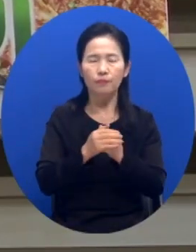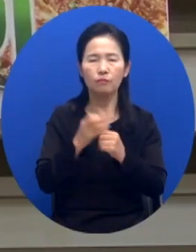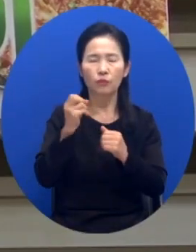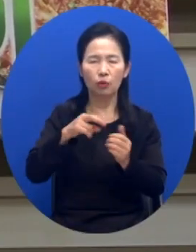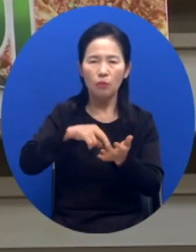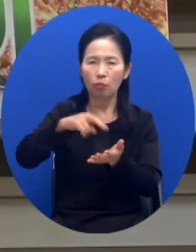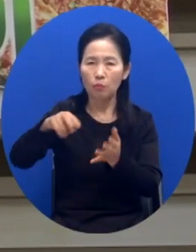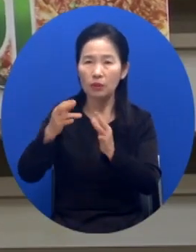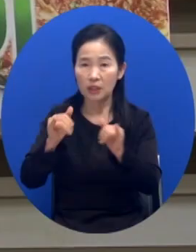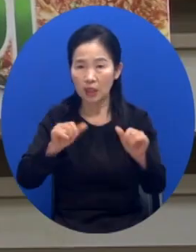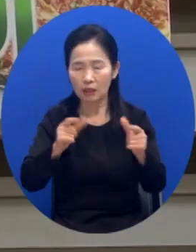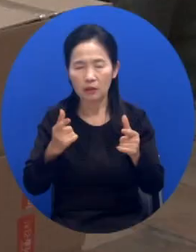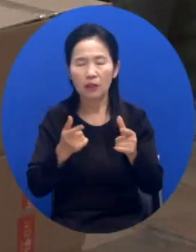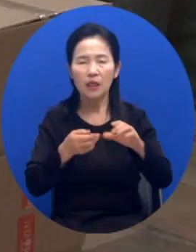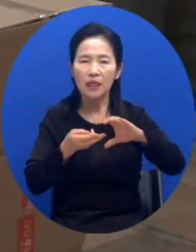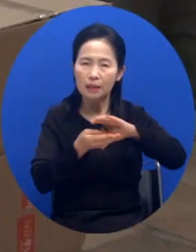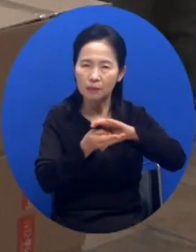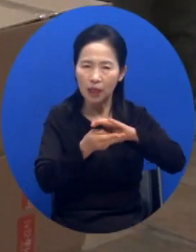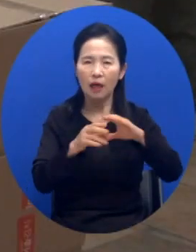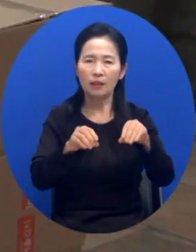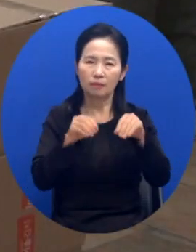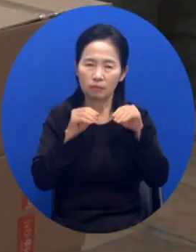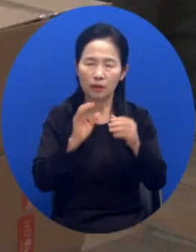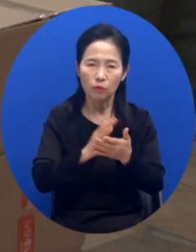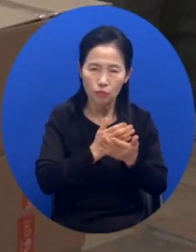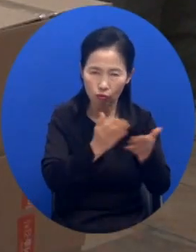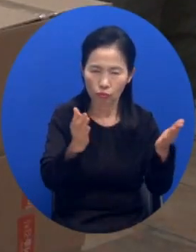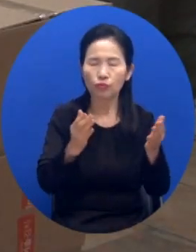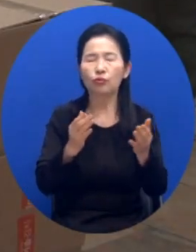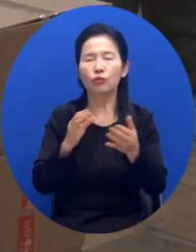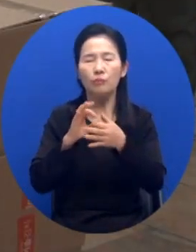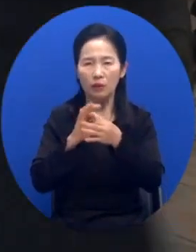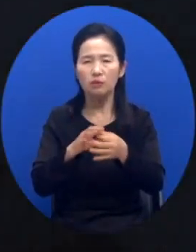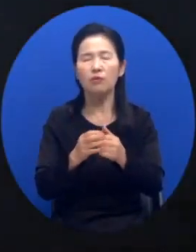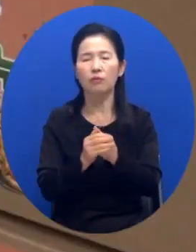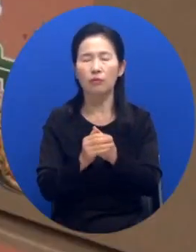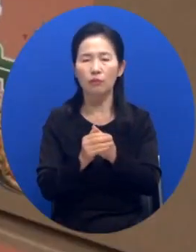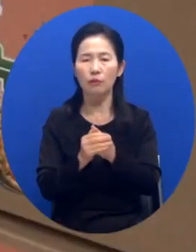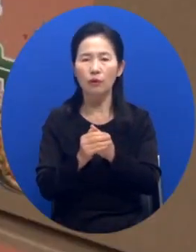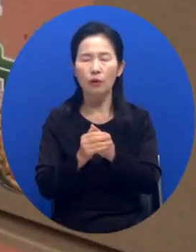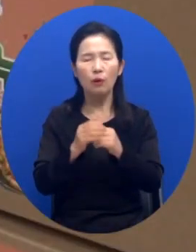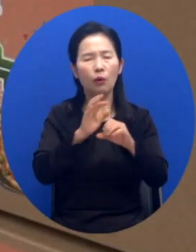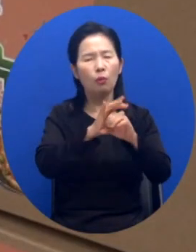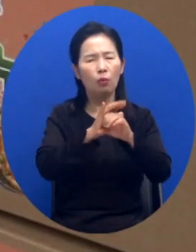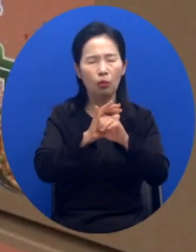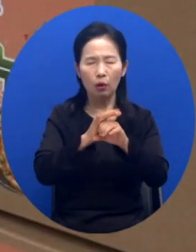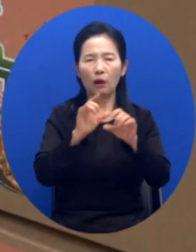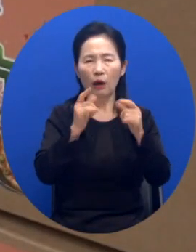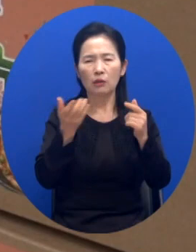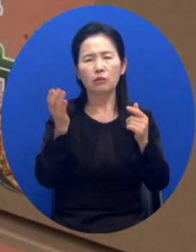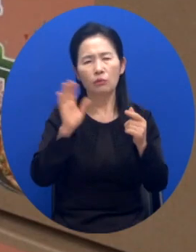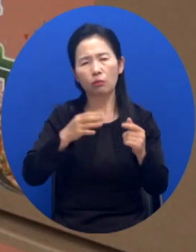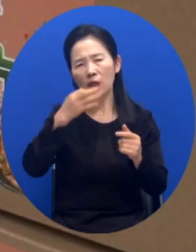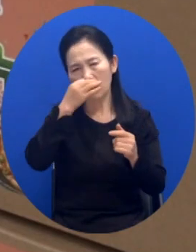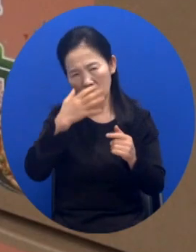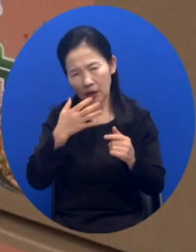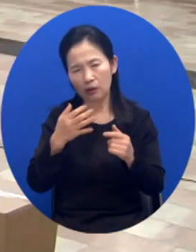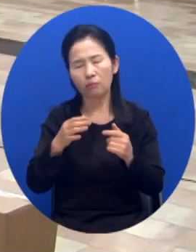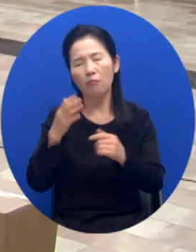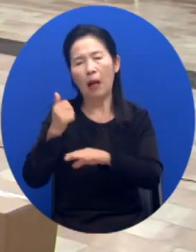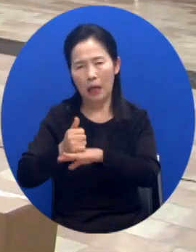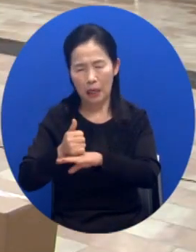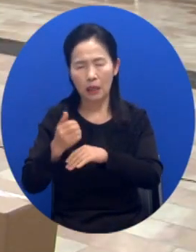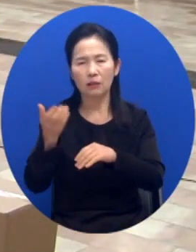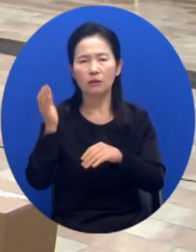이제 침낭을 나눈 라든지 며 다양한 행사들도 진행이 되고 있는데요 코로나 가 아니더라도 힘든 시기 잖아요 그런데 가뜩이나